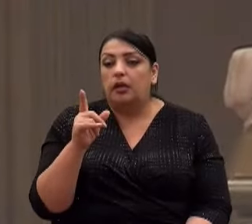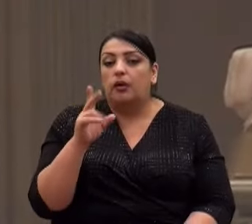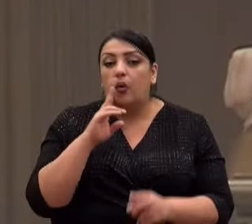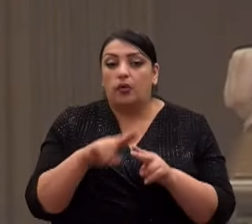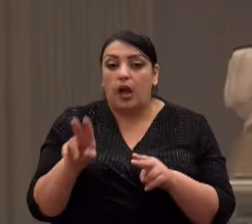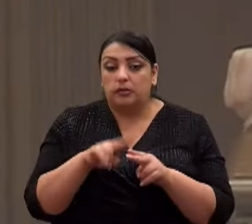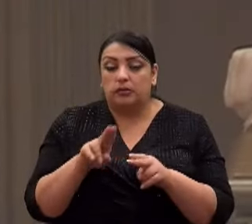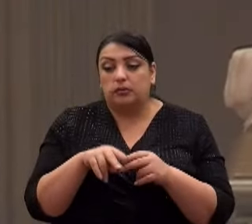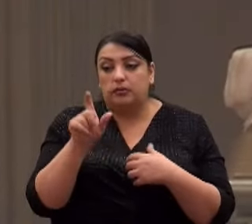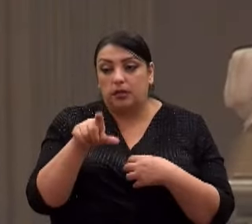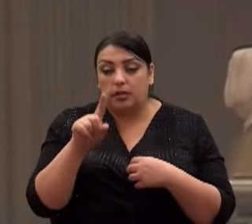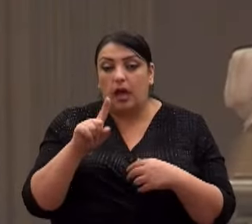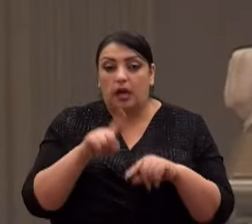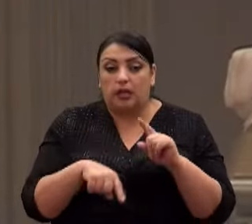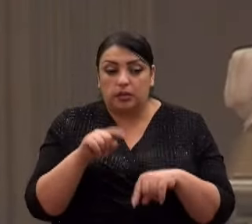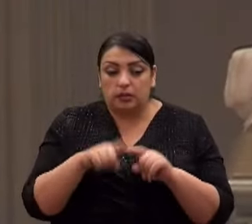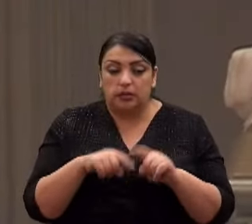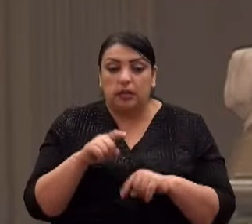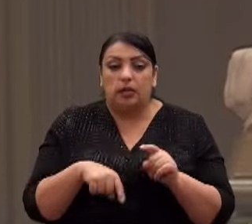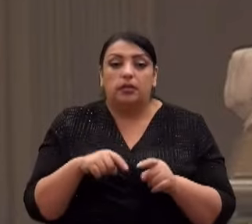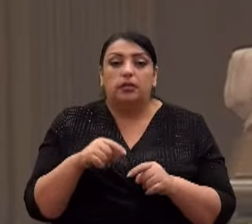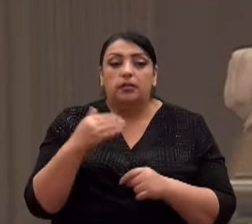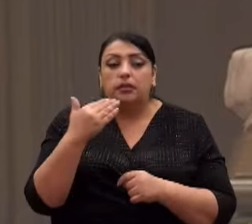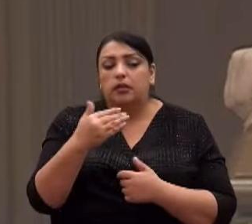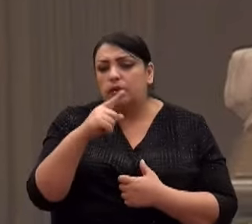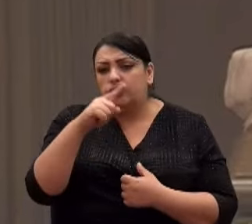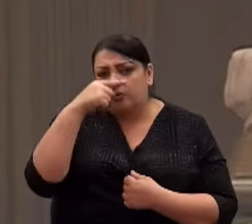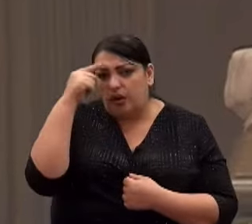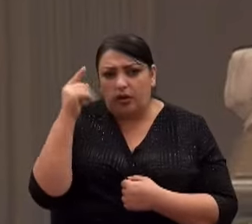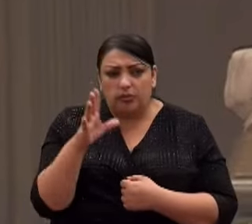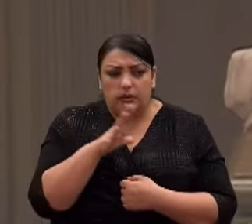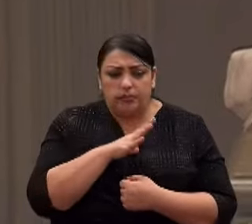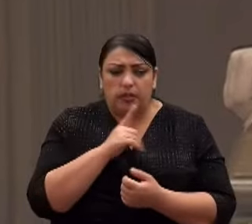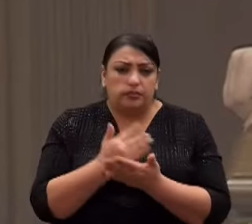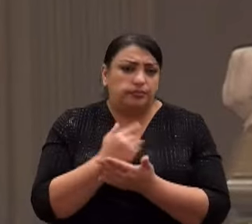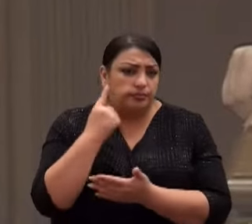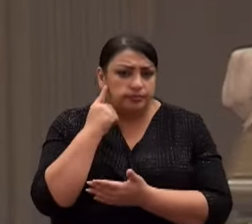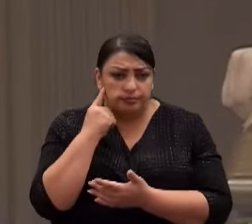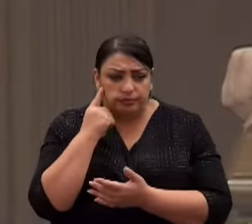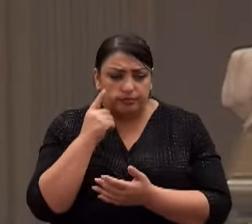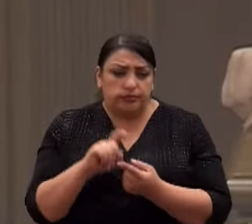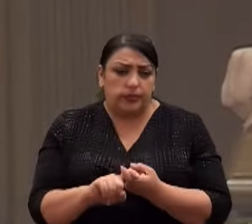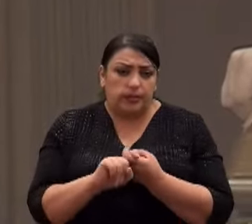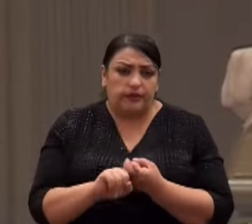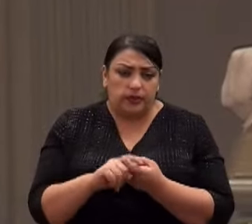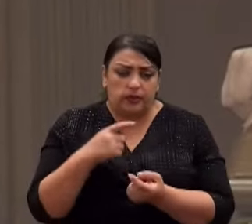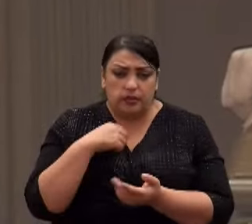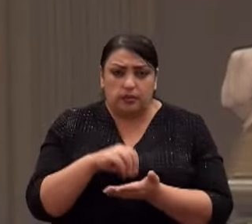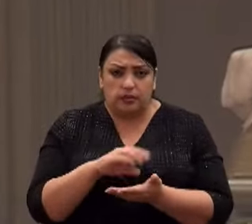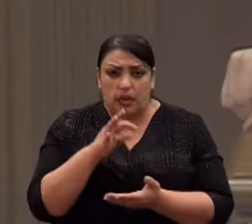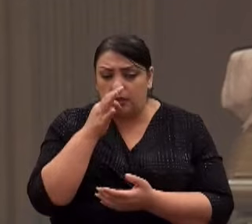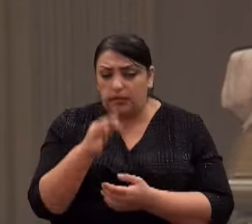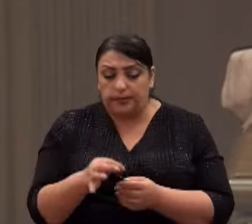կողմից անհետ կորածների ճակատագրի վերաբերյալ տեղեկացված չլինելու հետ կապված նշեմ,